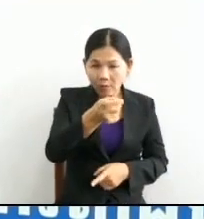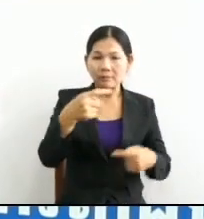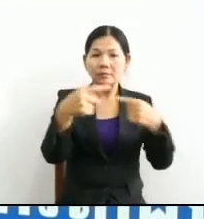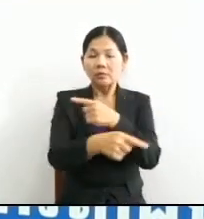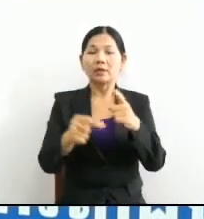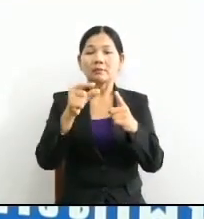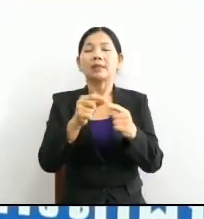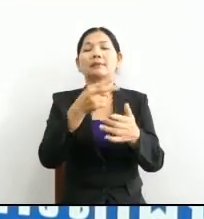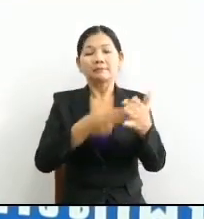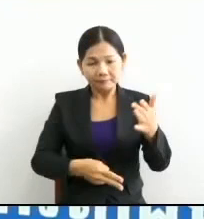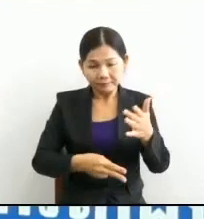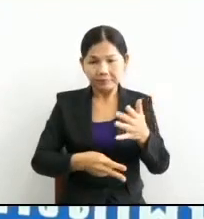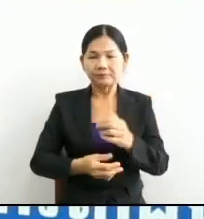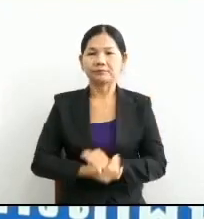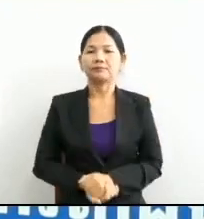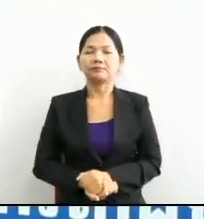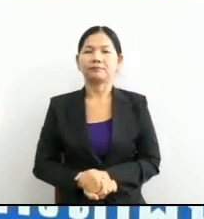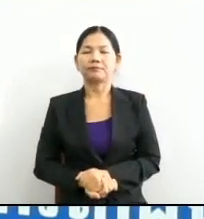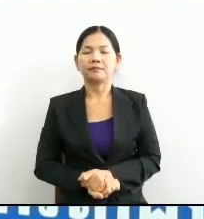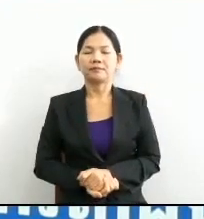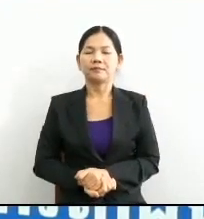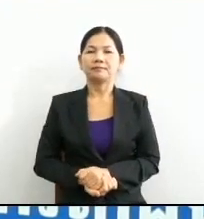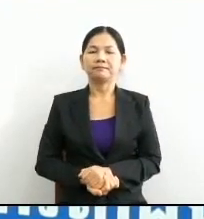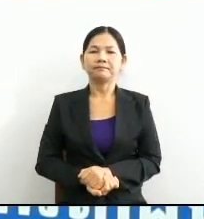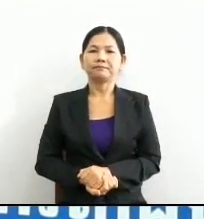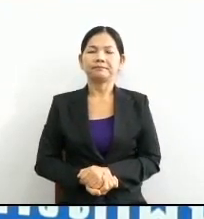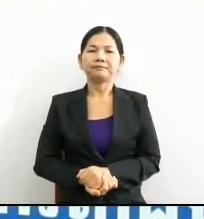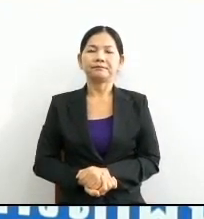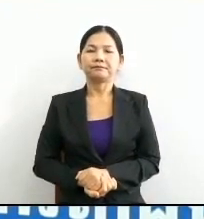cái về nít là cụ ở con rốc bị tôi được bị slam